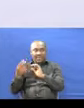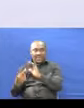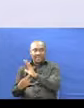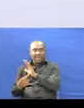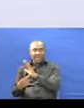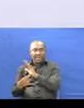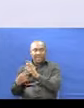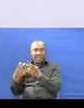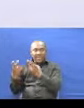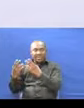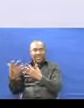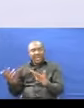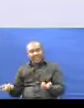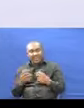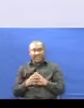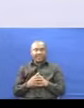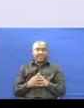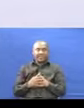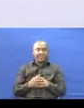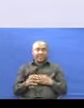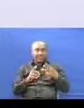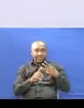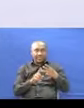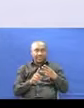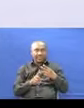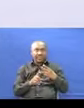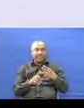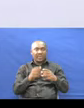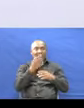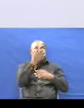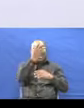2 ya 7 sawa sawa na ngapi? Na swali la tatu ni